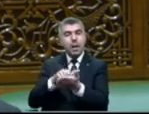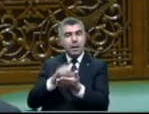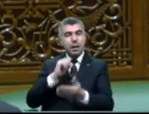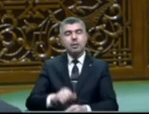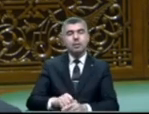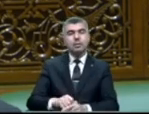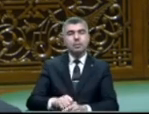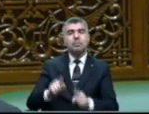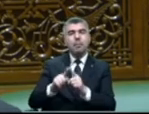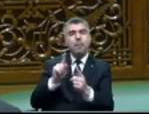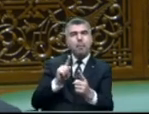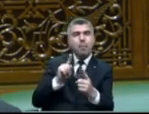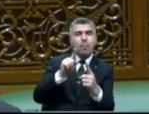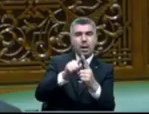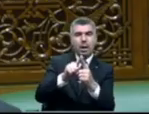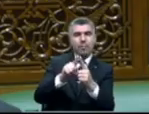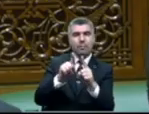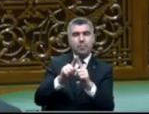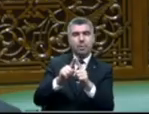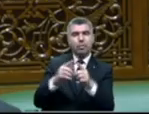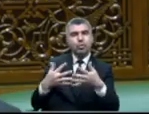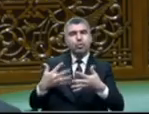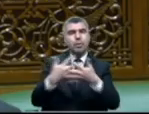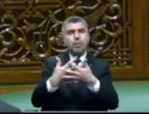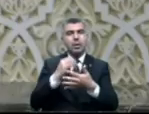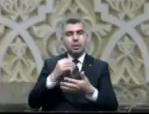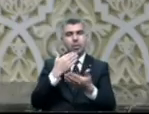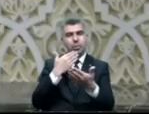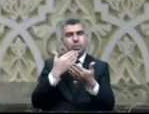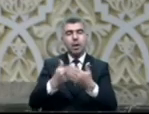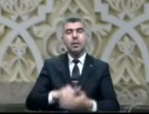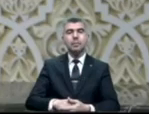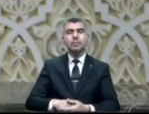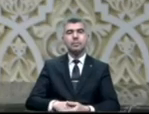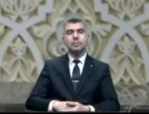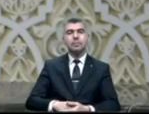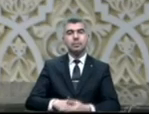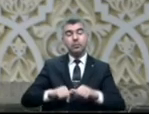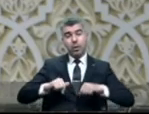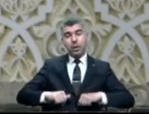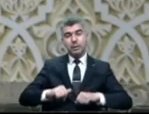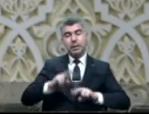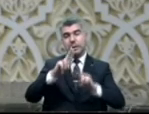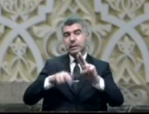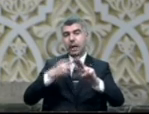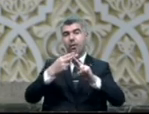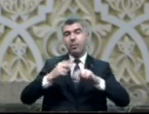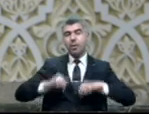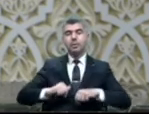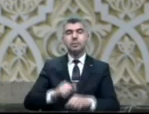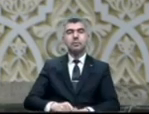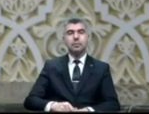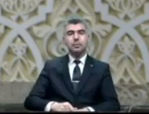يتعلق بمواكبة المشاريع ديال الجميع. وشكرا. شكرا السيد المستشار المحترم. السيد الوزير رد على التعقيب فيما تبقى من الوقت.